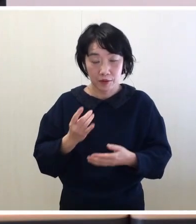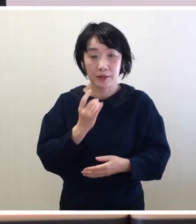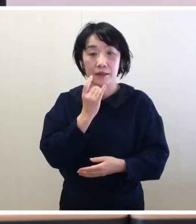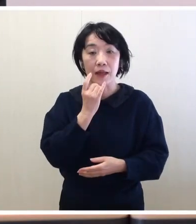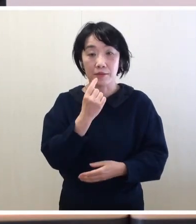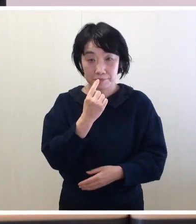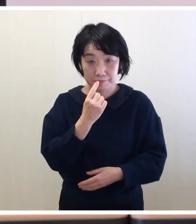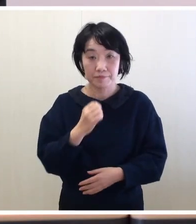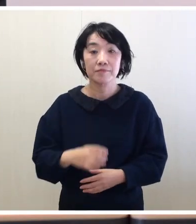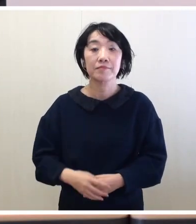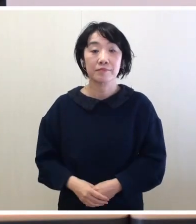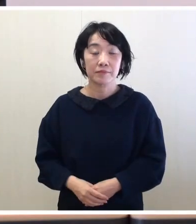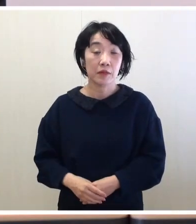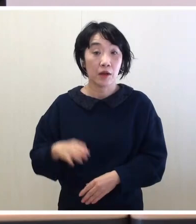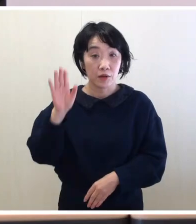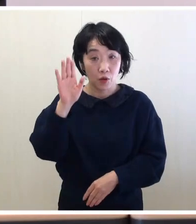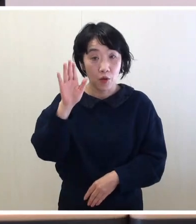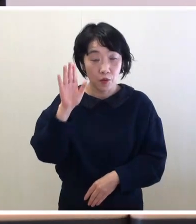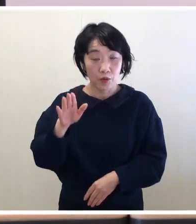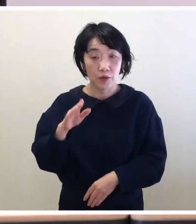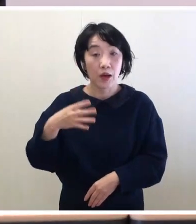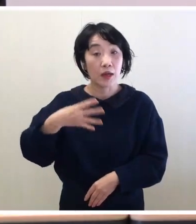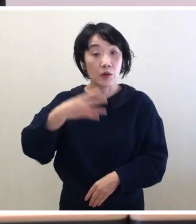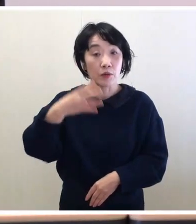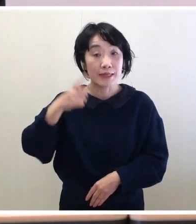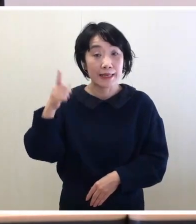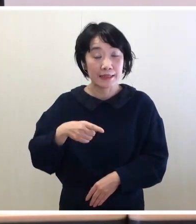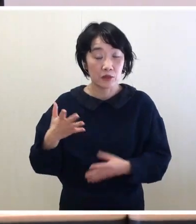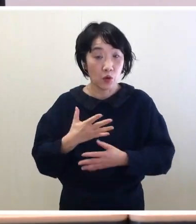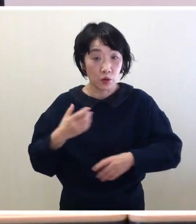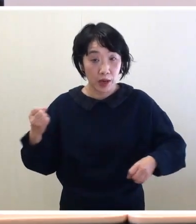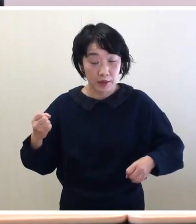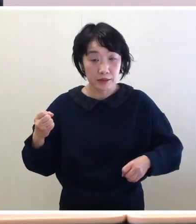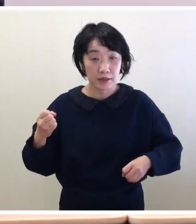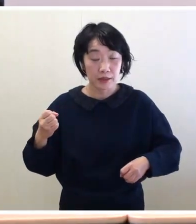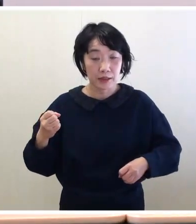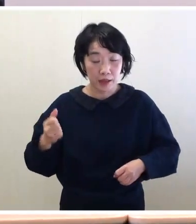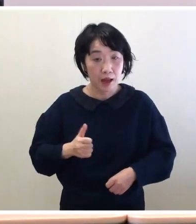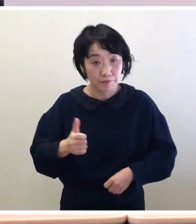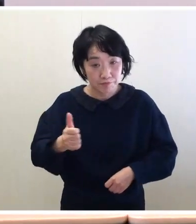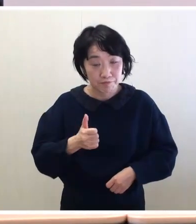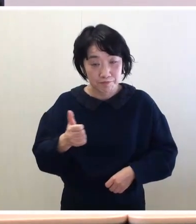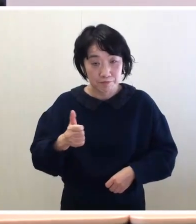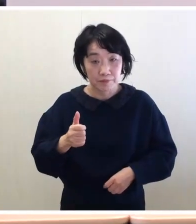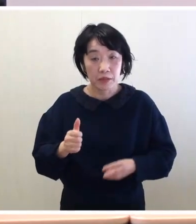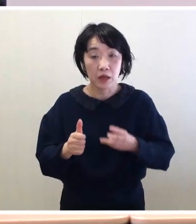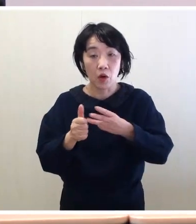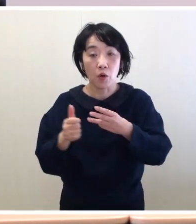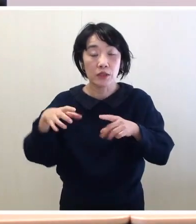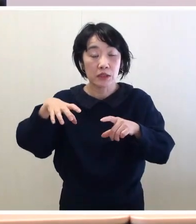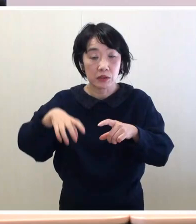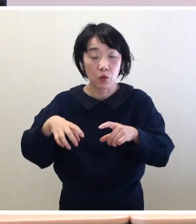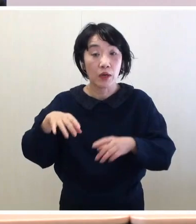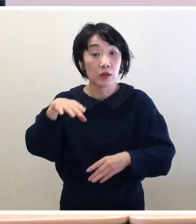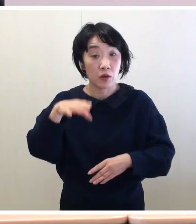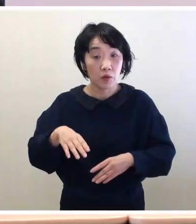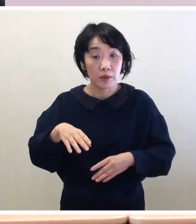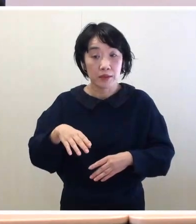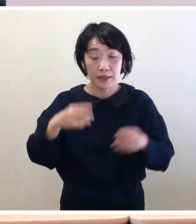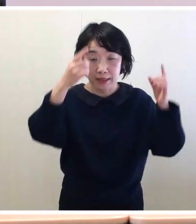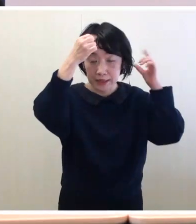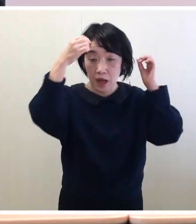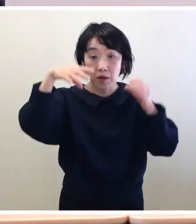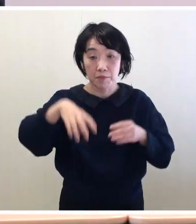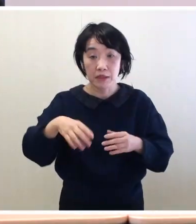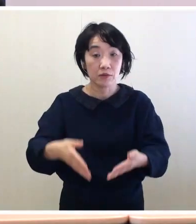ただけるものと期待をしております。今後4000人の学生の皆さんが通学する王子公園の